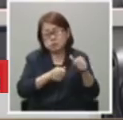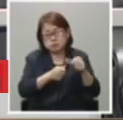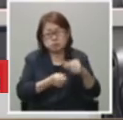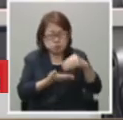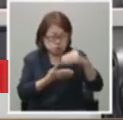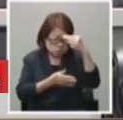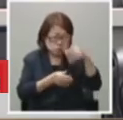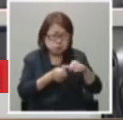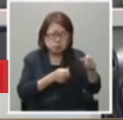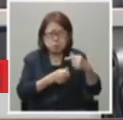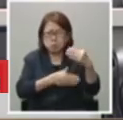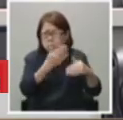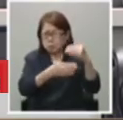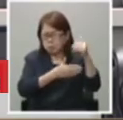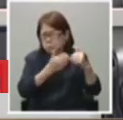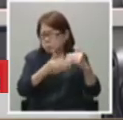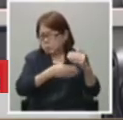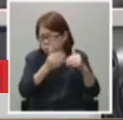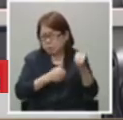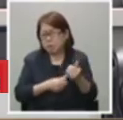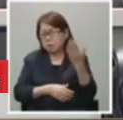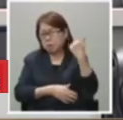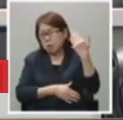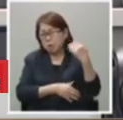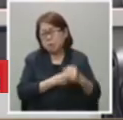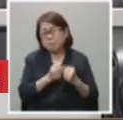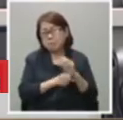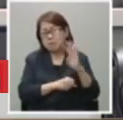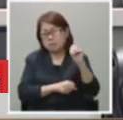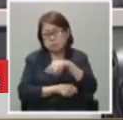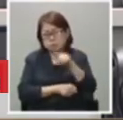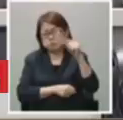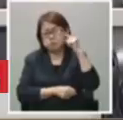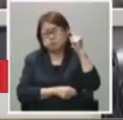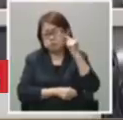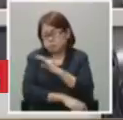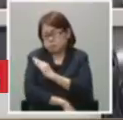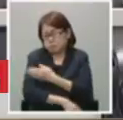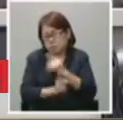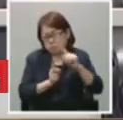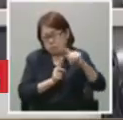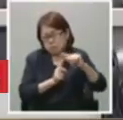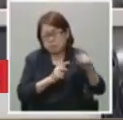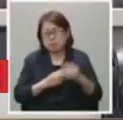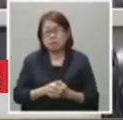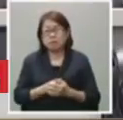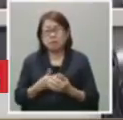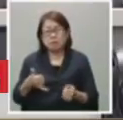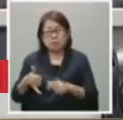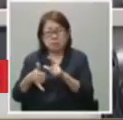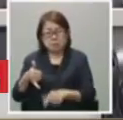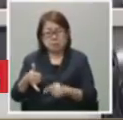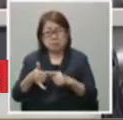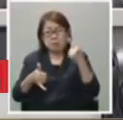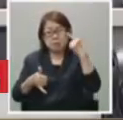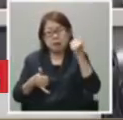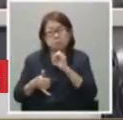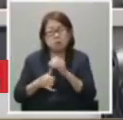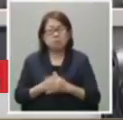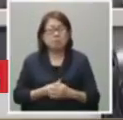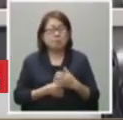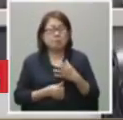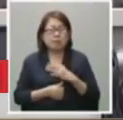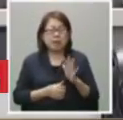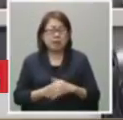เพราะมันเจริญไทย40ปีที่แล้วท่านก็รู้ปรากฏว่ากูรูท่านนี้พูดครับบอกว่าไม่อยากให้ประเทศไท